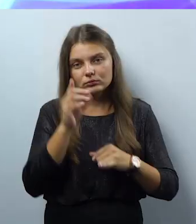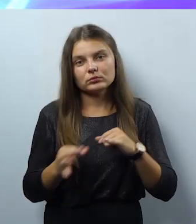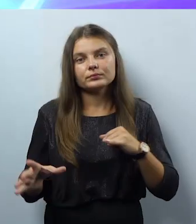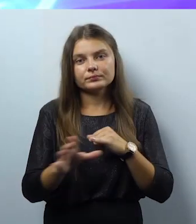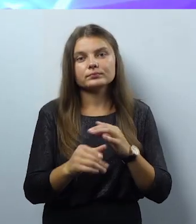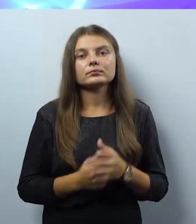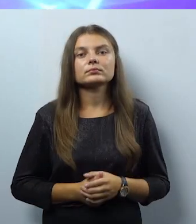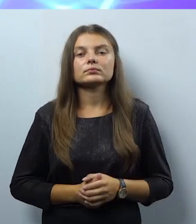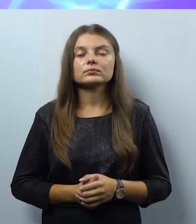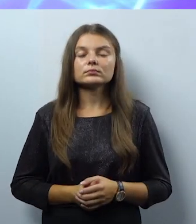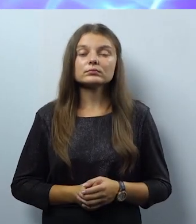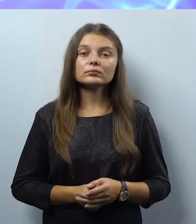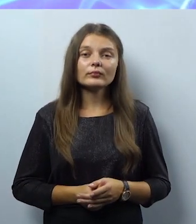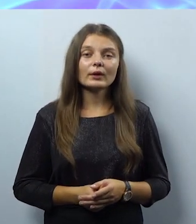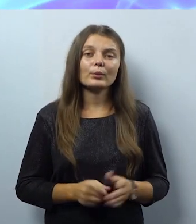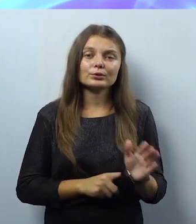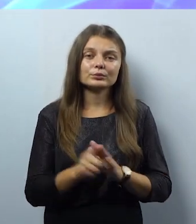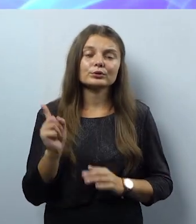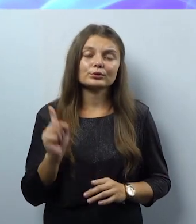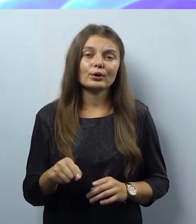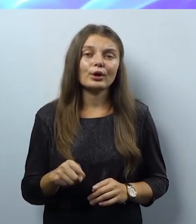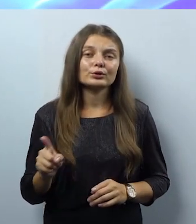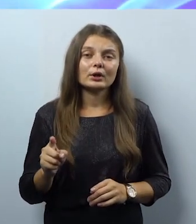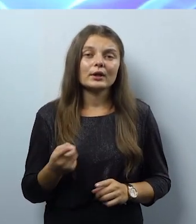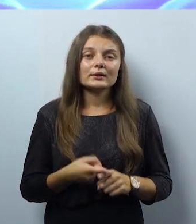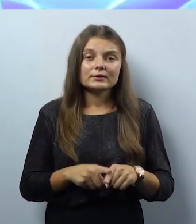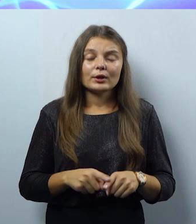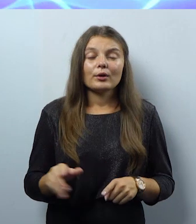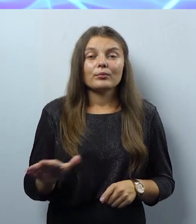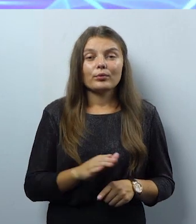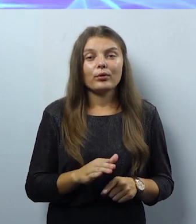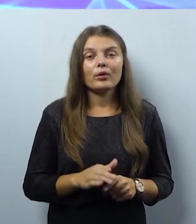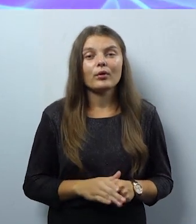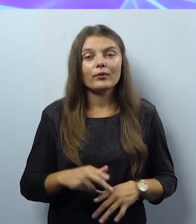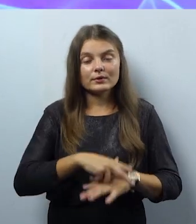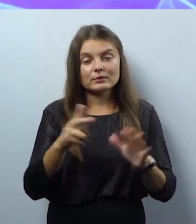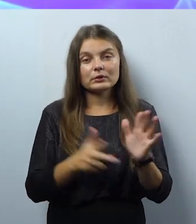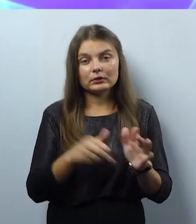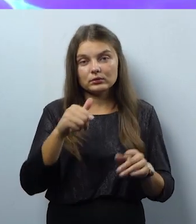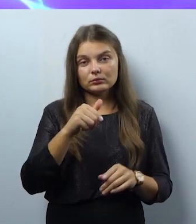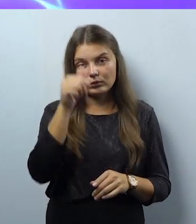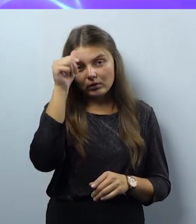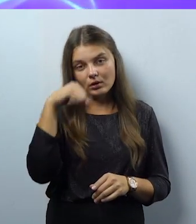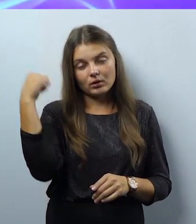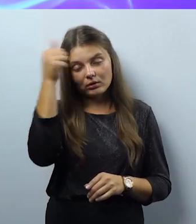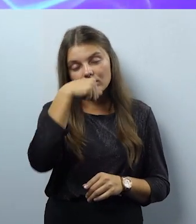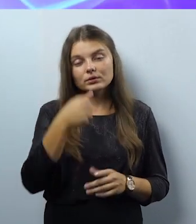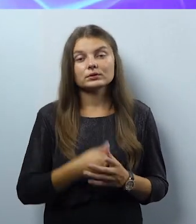медична реформа почалася у 2018 році. Після того, як набув чинності закон України про державні фінансові